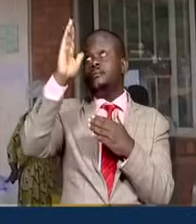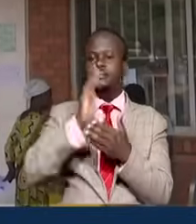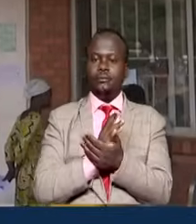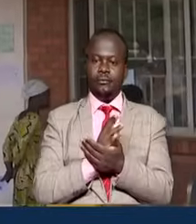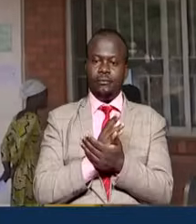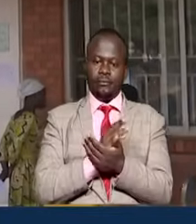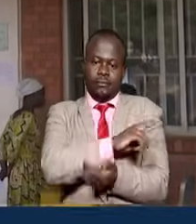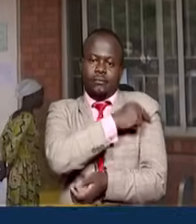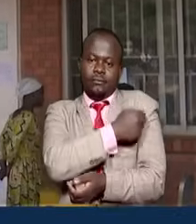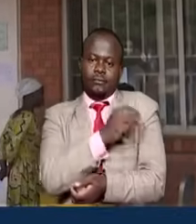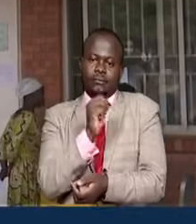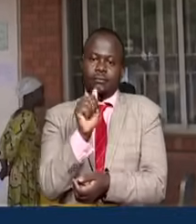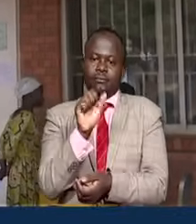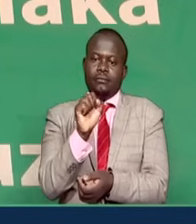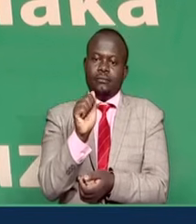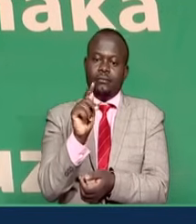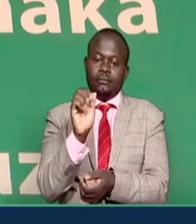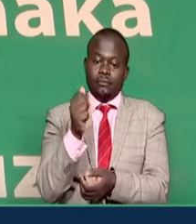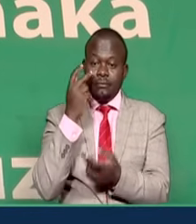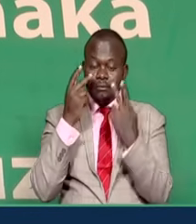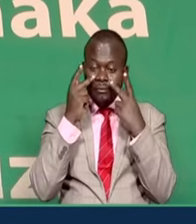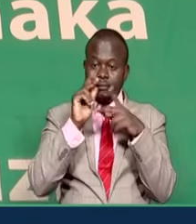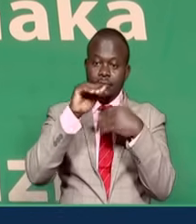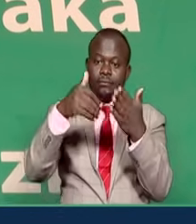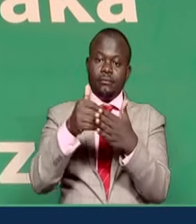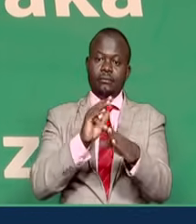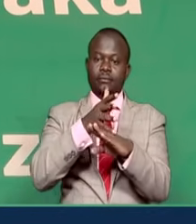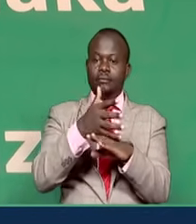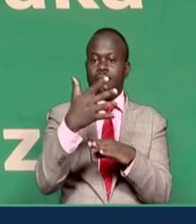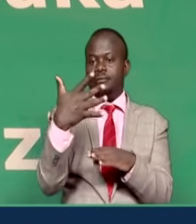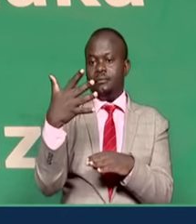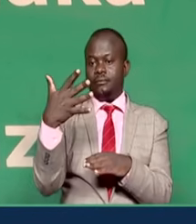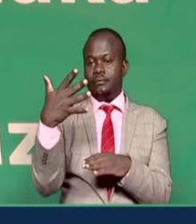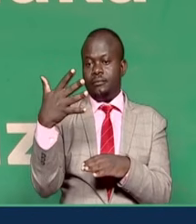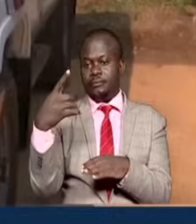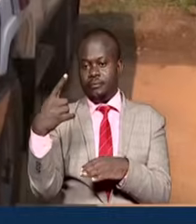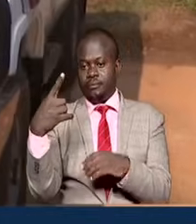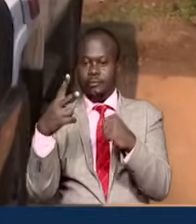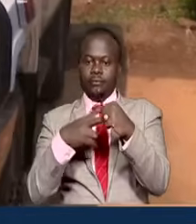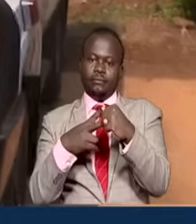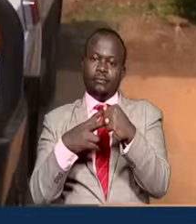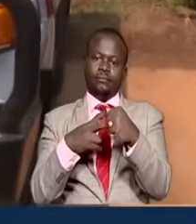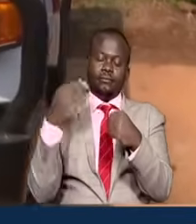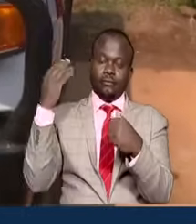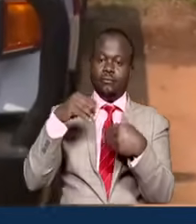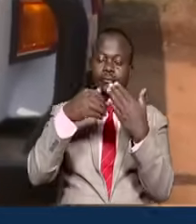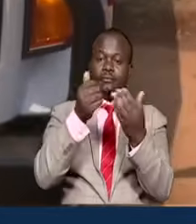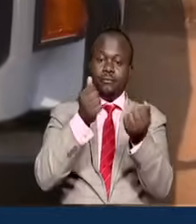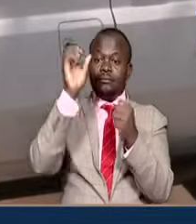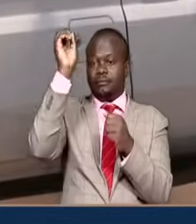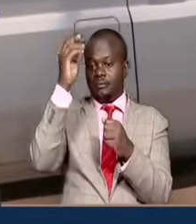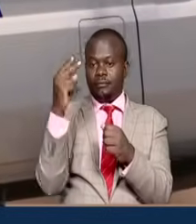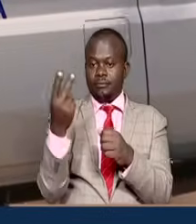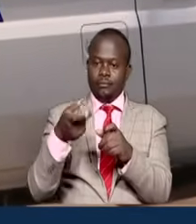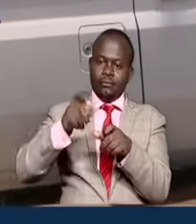Ibitaro bya Masaka mu karere ka Kicukiro bireberera abaturage basaga 517 biherutse guhabwa ambulance ebyiri